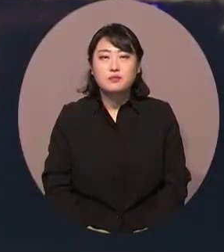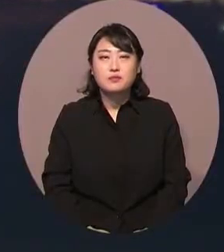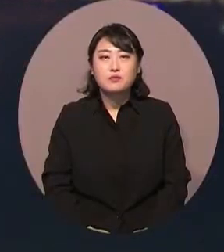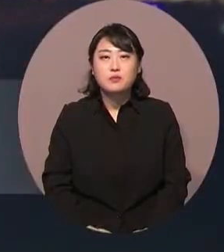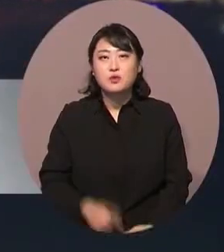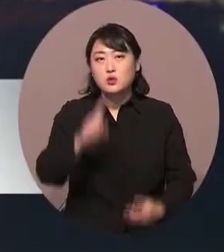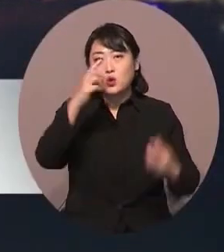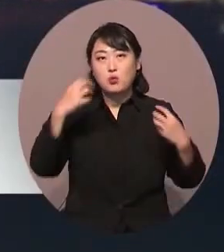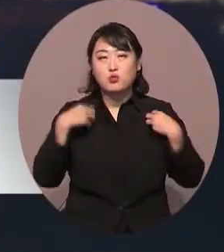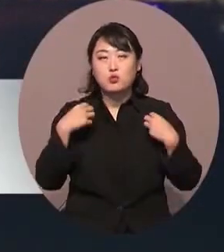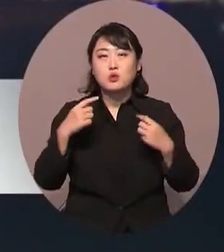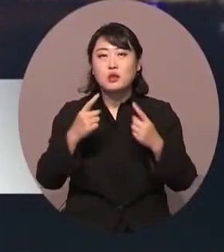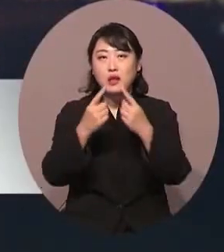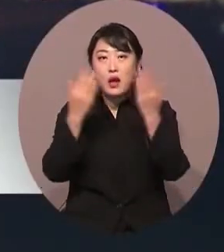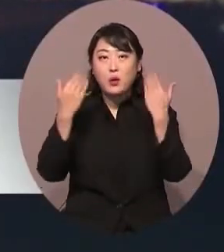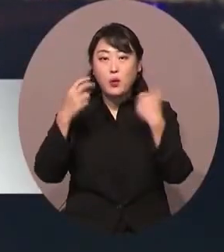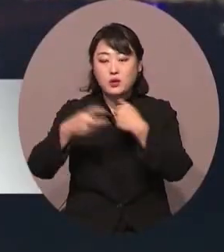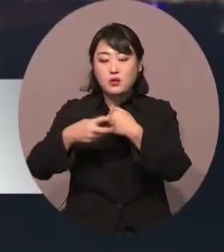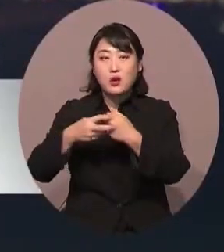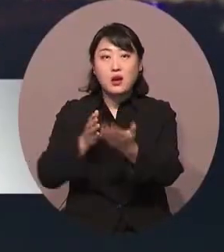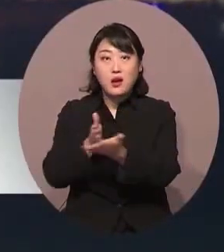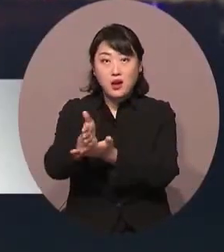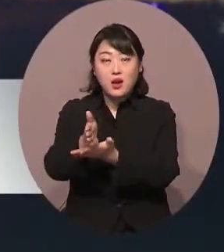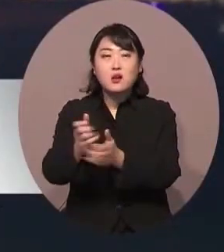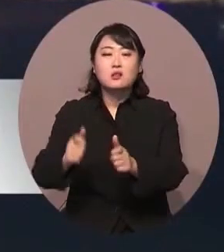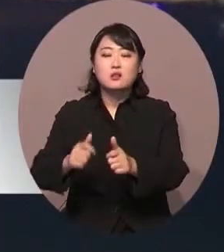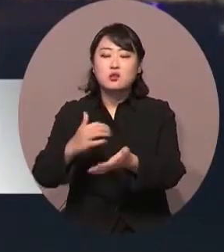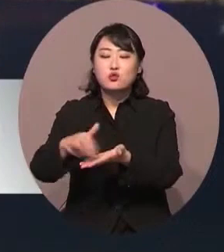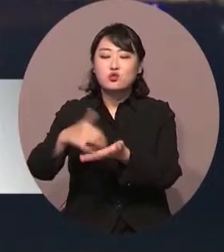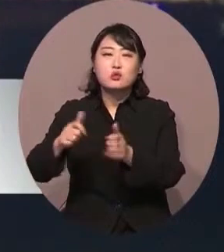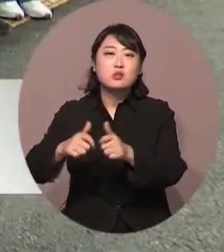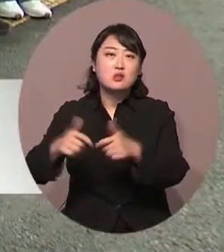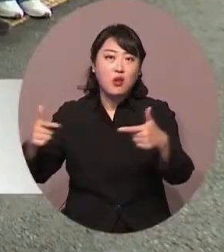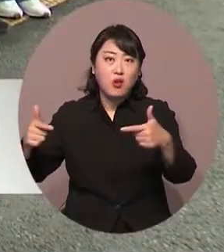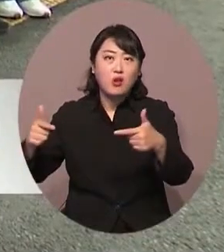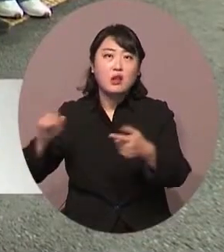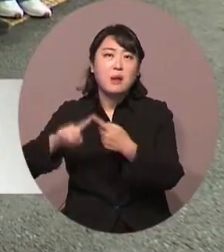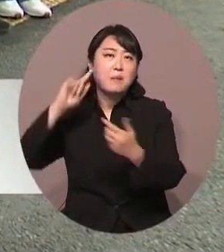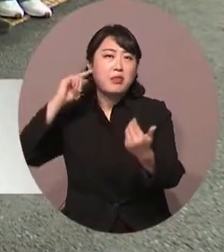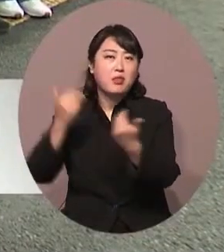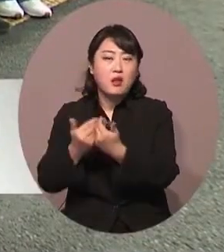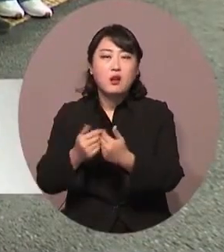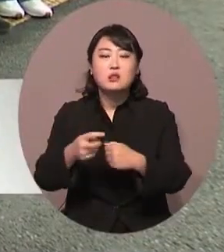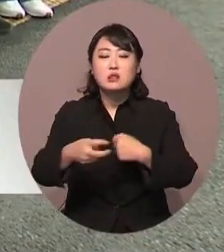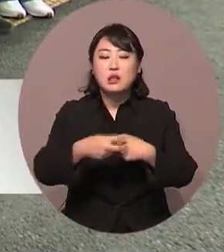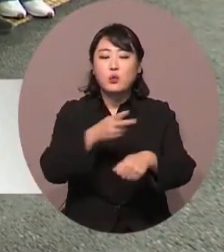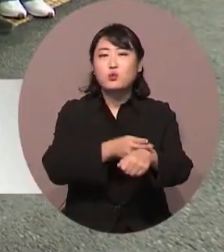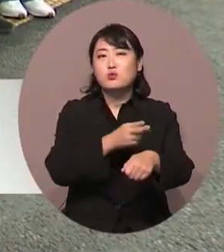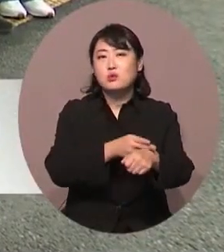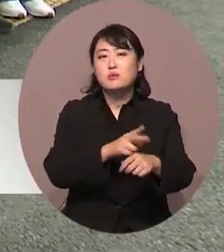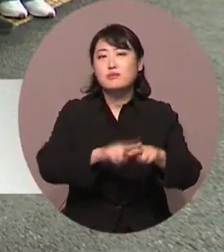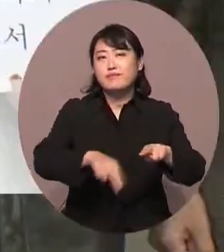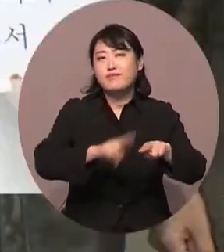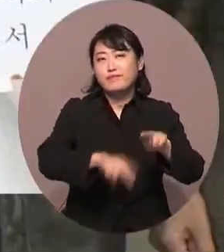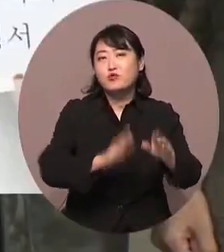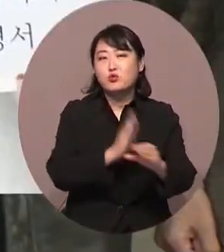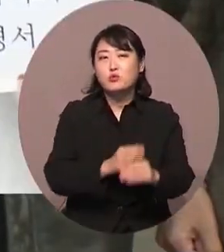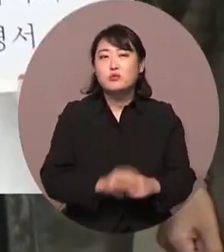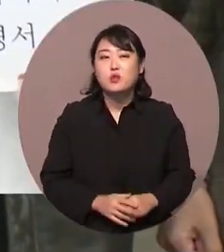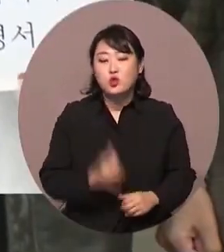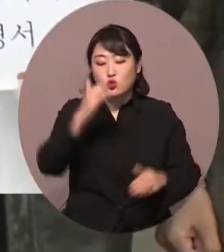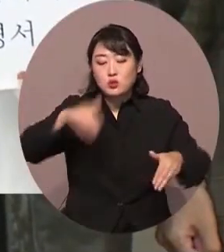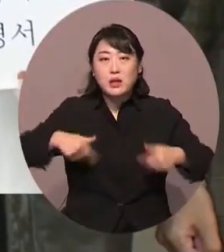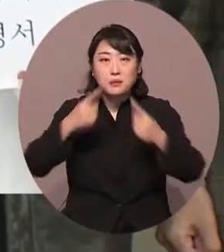정부의 의과대학 정원 확대 반대하는 지역 의대 교수들이 이따라 사직서를 제출하고 있습니다 충남대 의대 교수